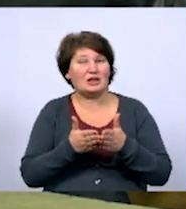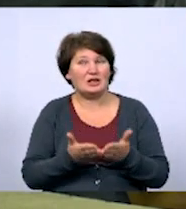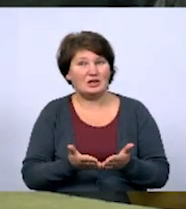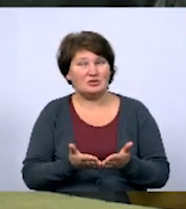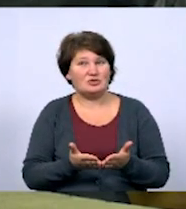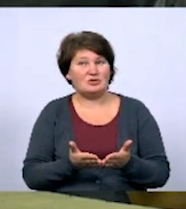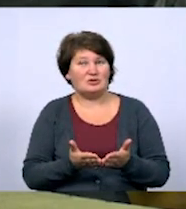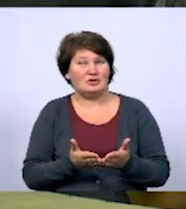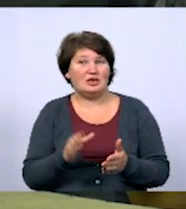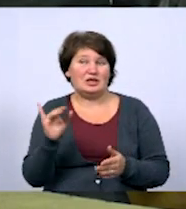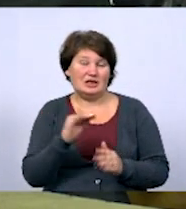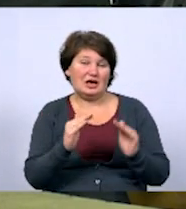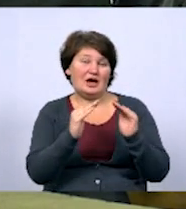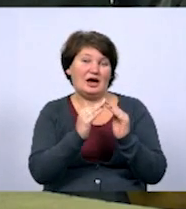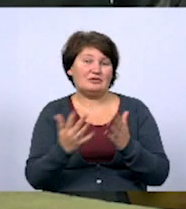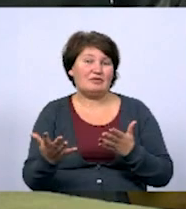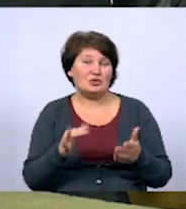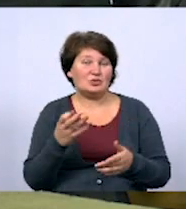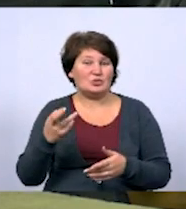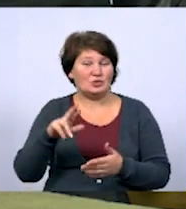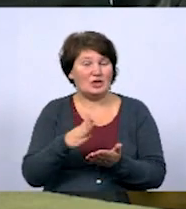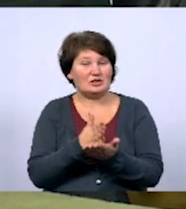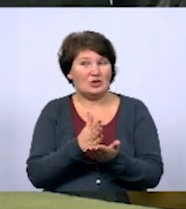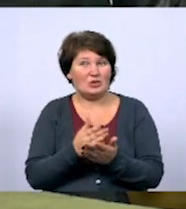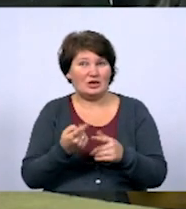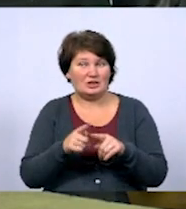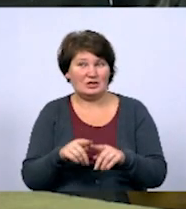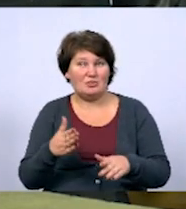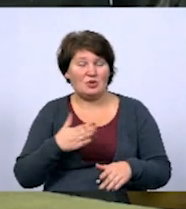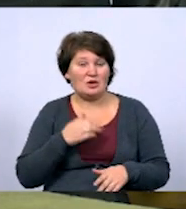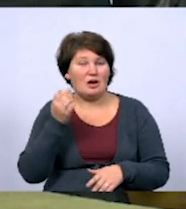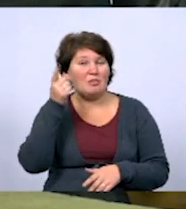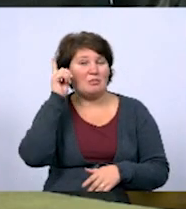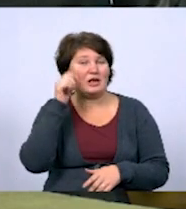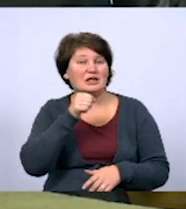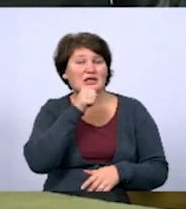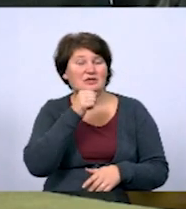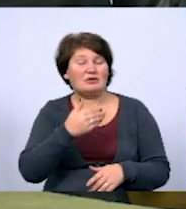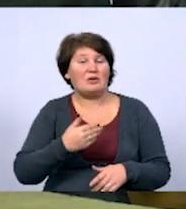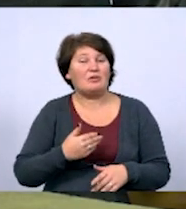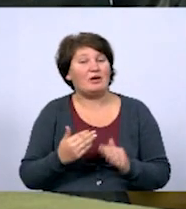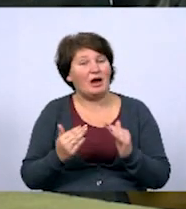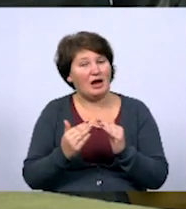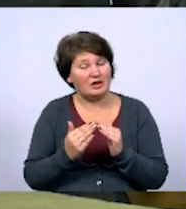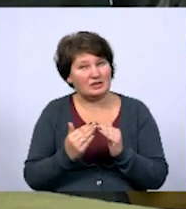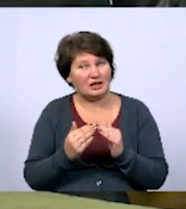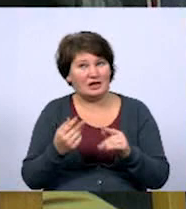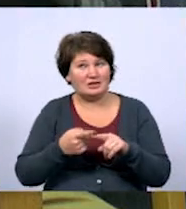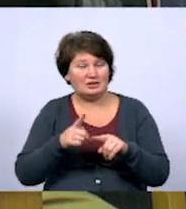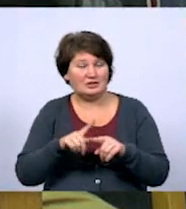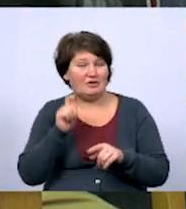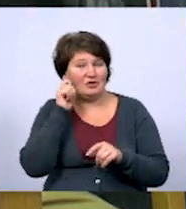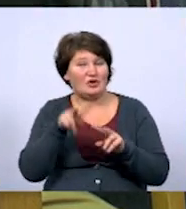Горб-2. І хата, в якій студія знаходиться, це моя прадідівська хата, мого прадіда, вона ровесниця цього